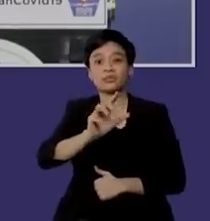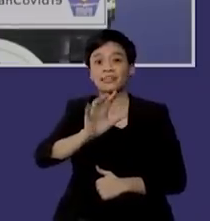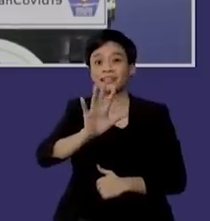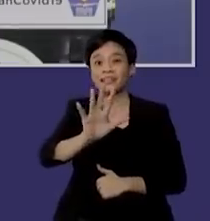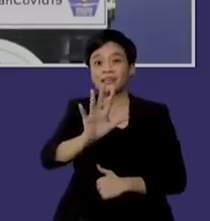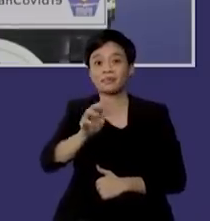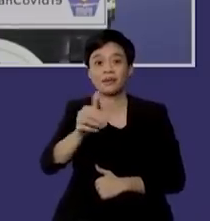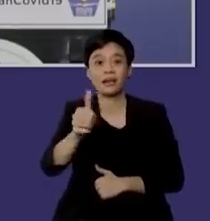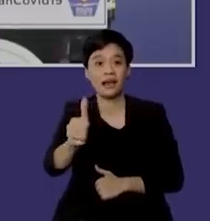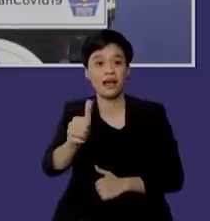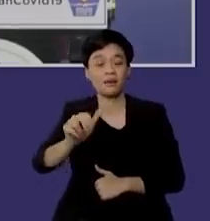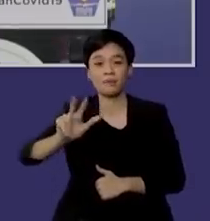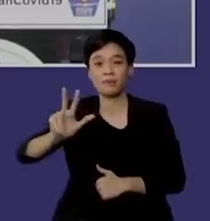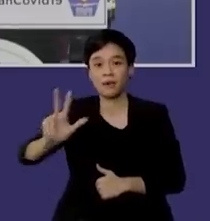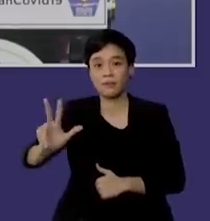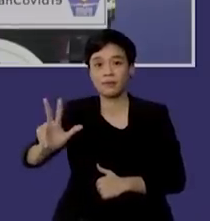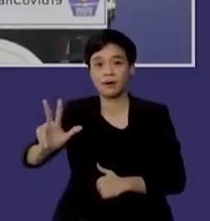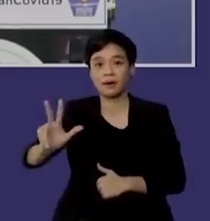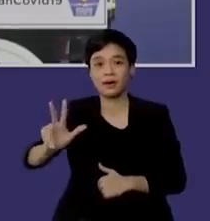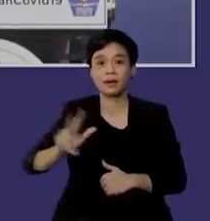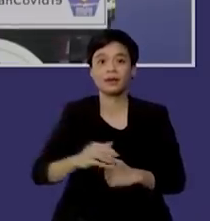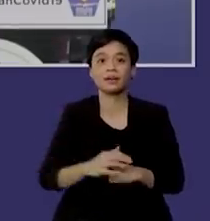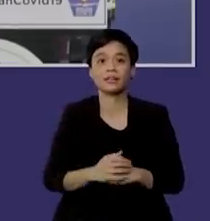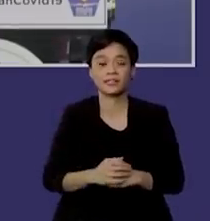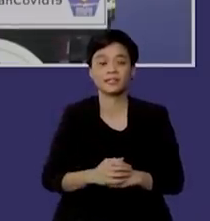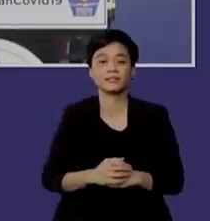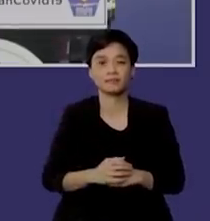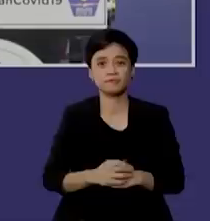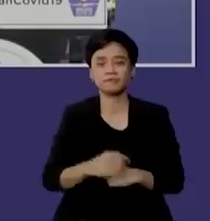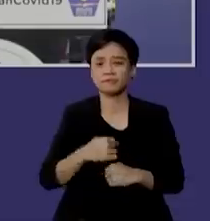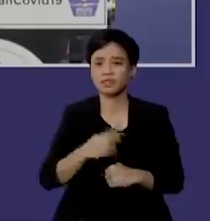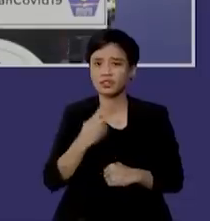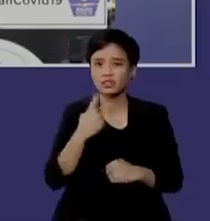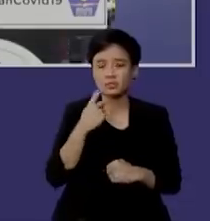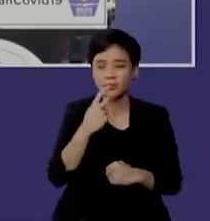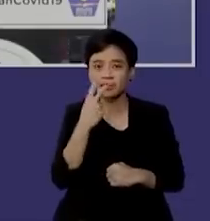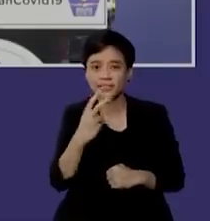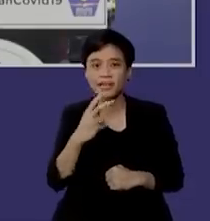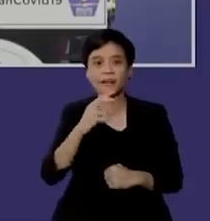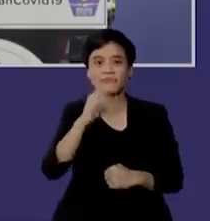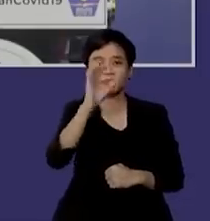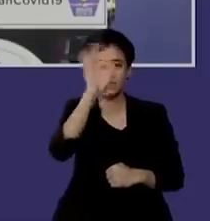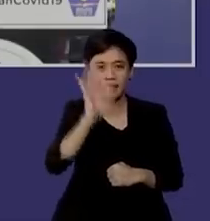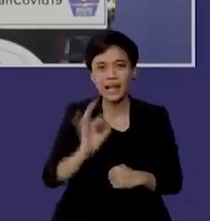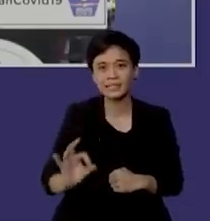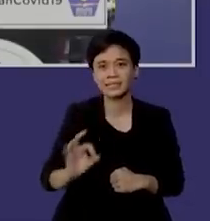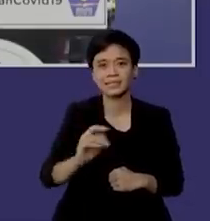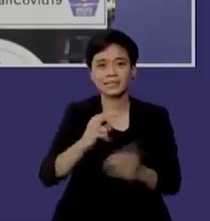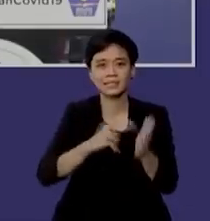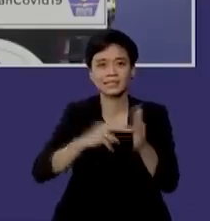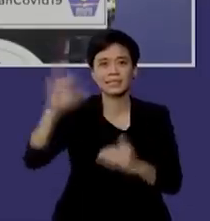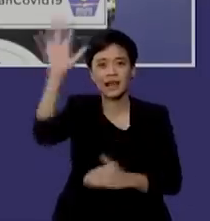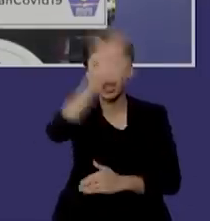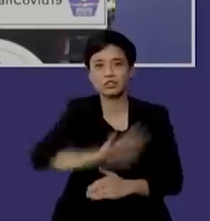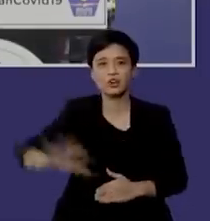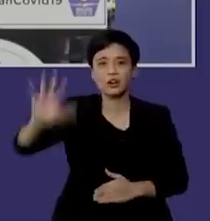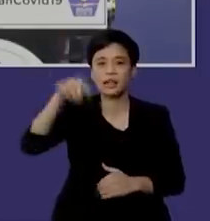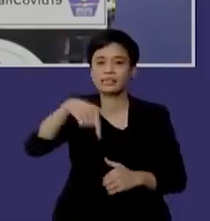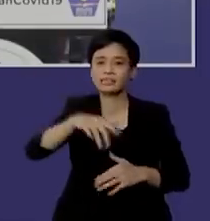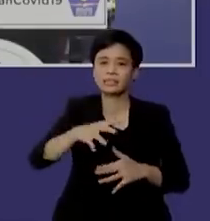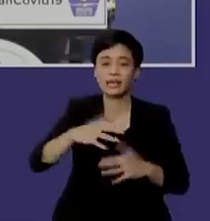27562 panorang kalau kita perhatikan persentase nasional sembuh sekarang berada di Kisaran